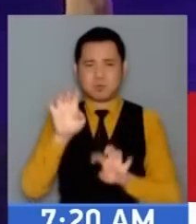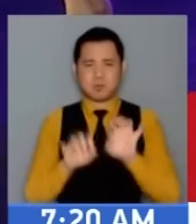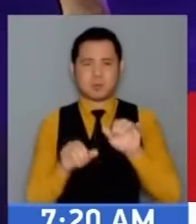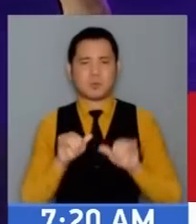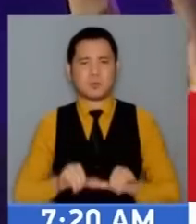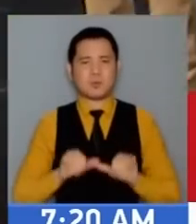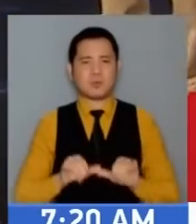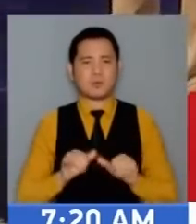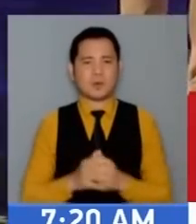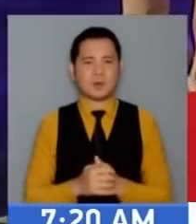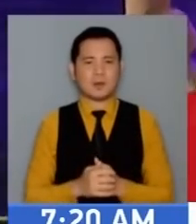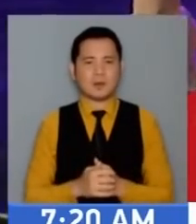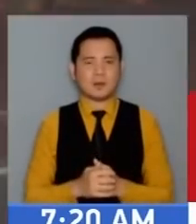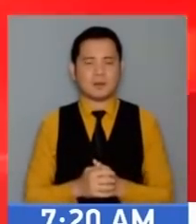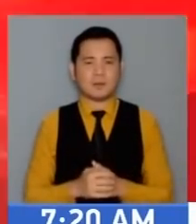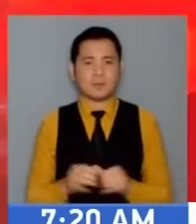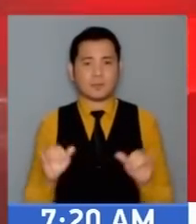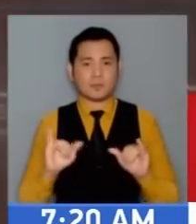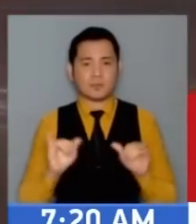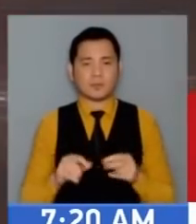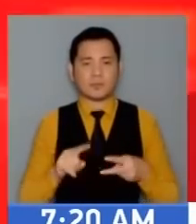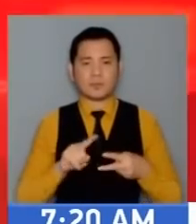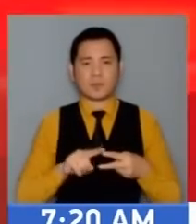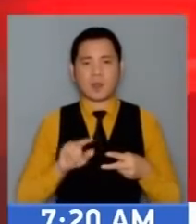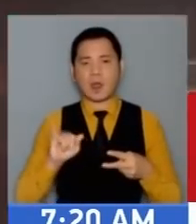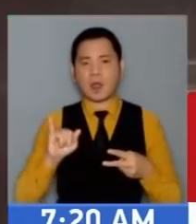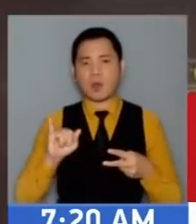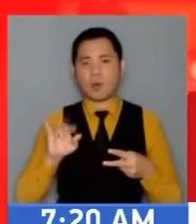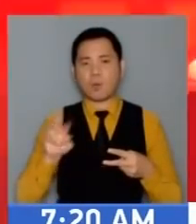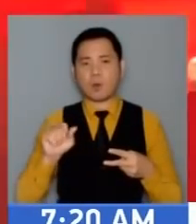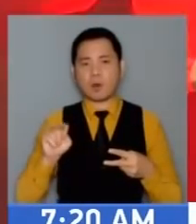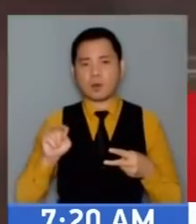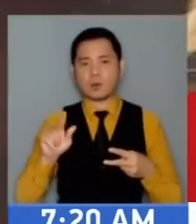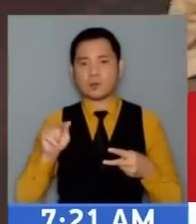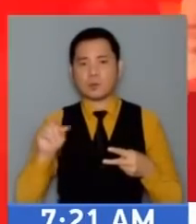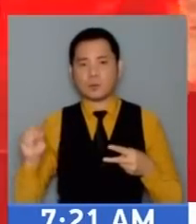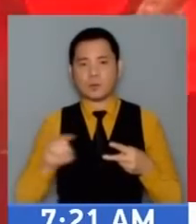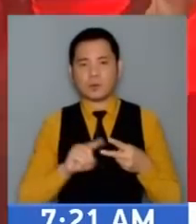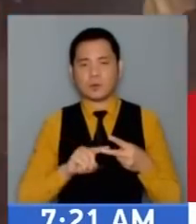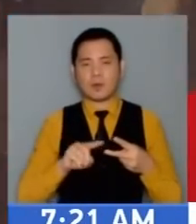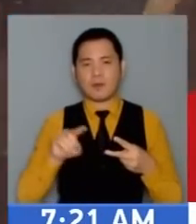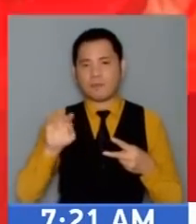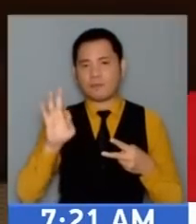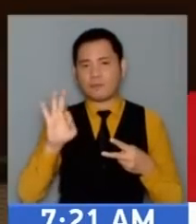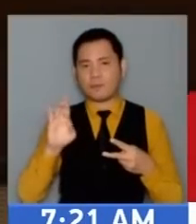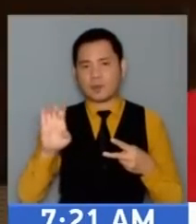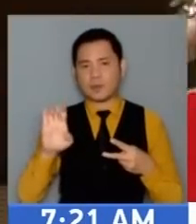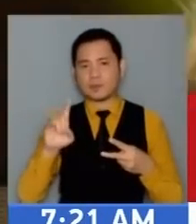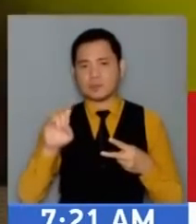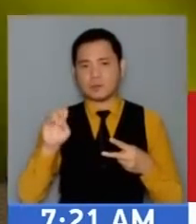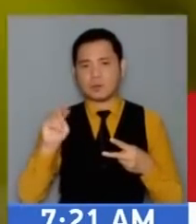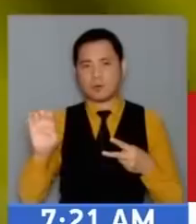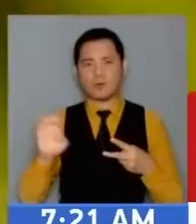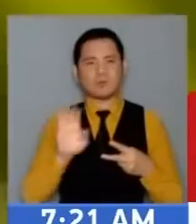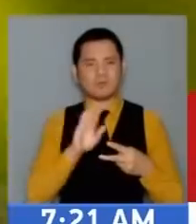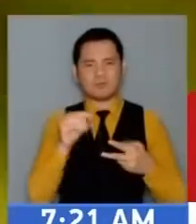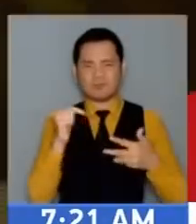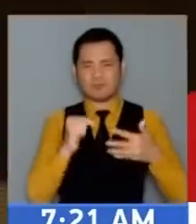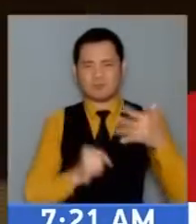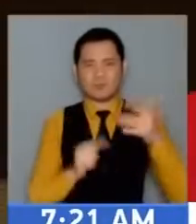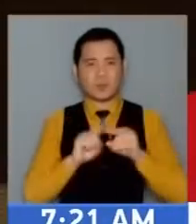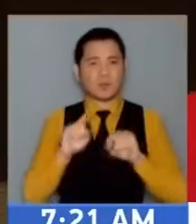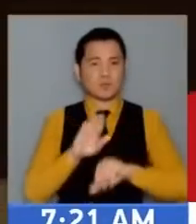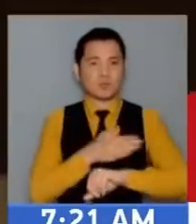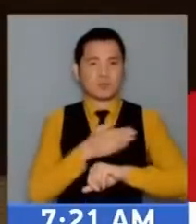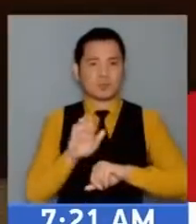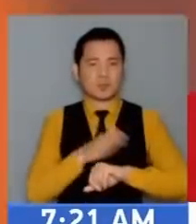Kinanta rin nila ang I Want You at Cream Zone mula sa kanilang pagtatag album. May solo performances naman